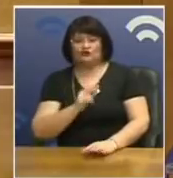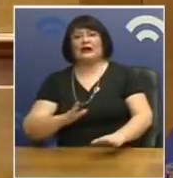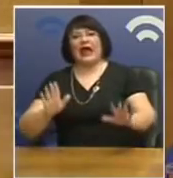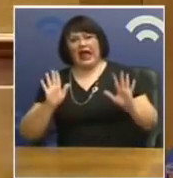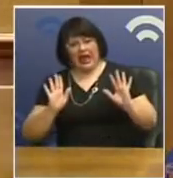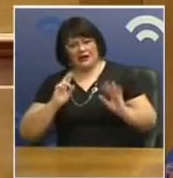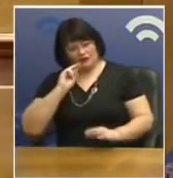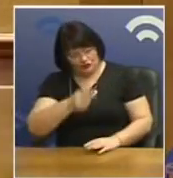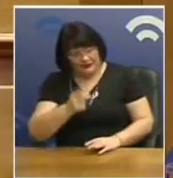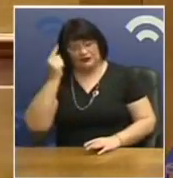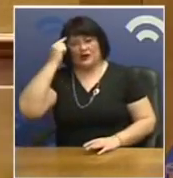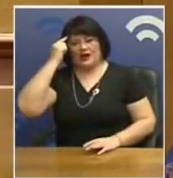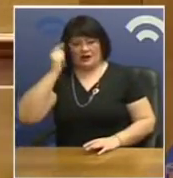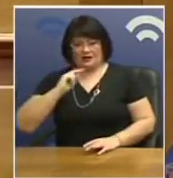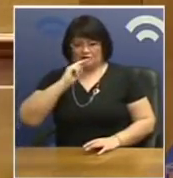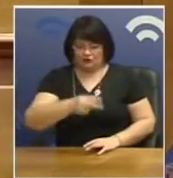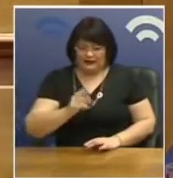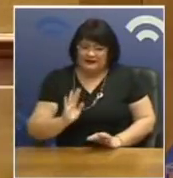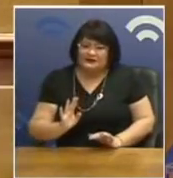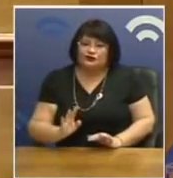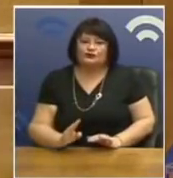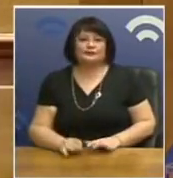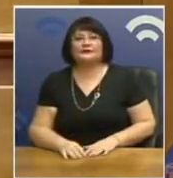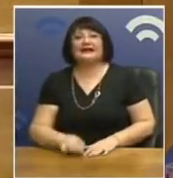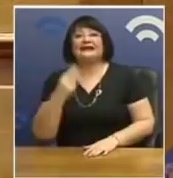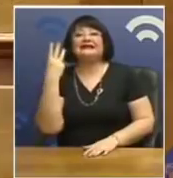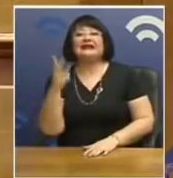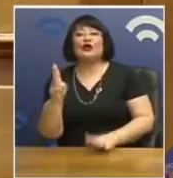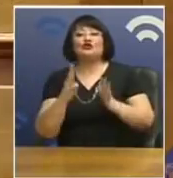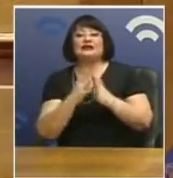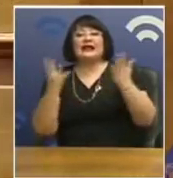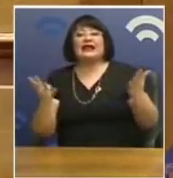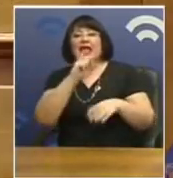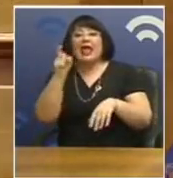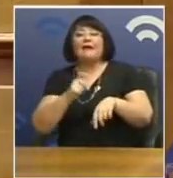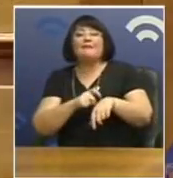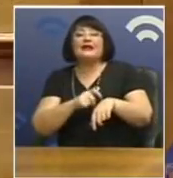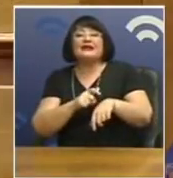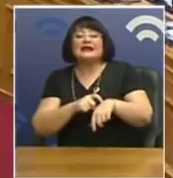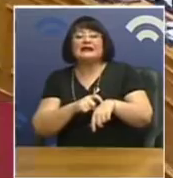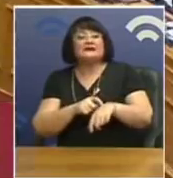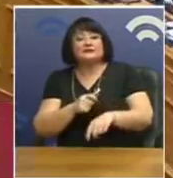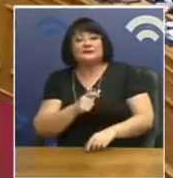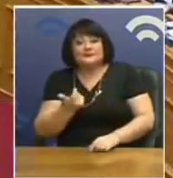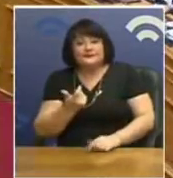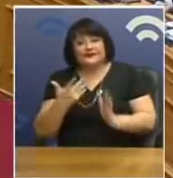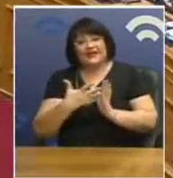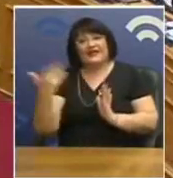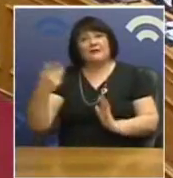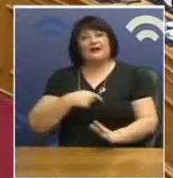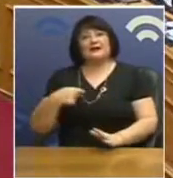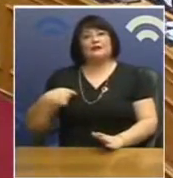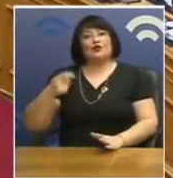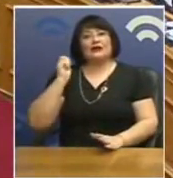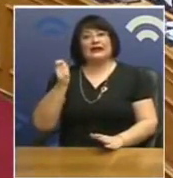αυτό, γιατί λοιπόν 319 ερωτήσεις, 15 αρχηγοί των κομμάτων, οι